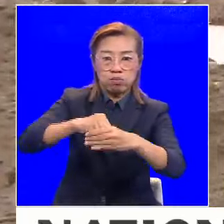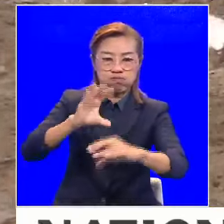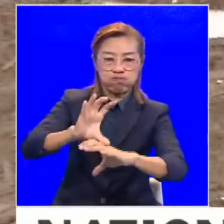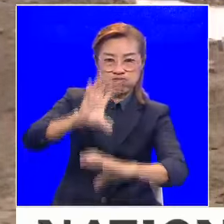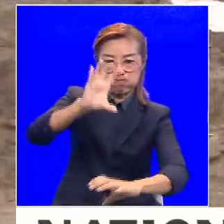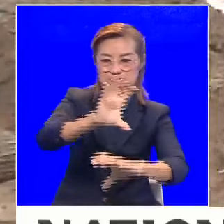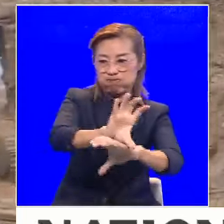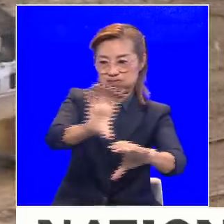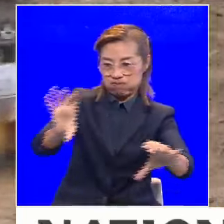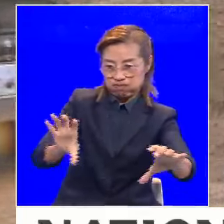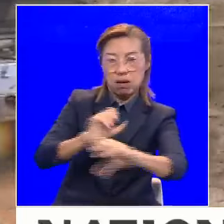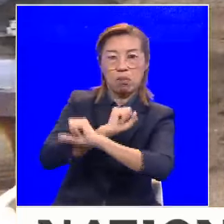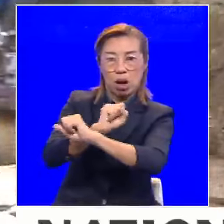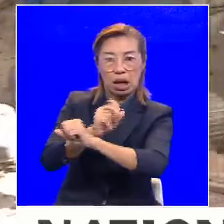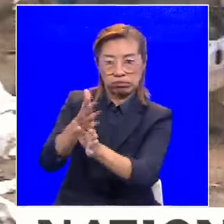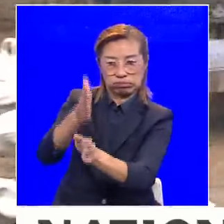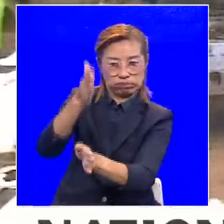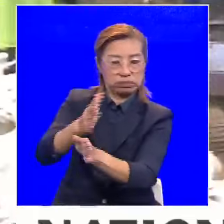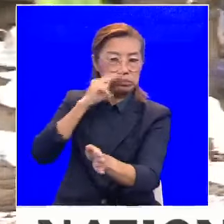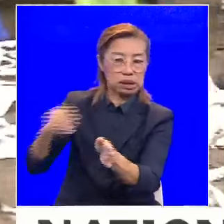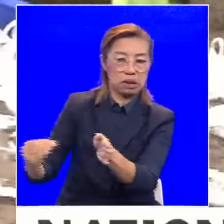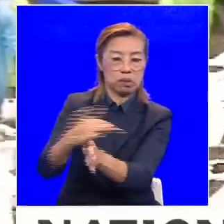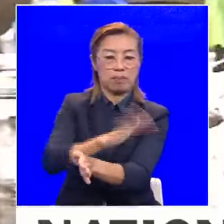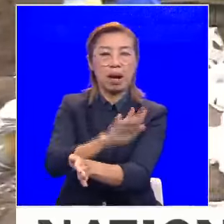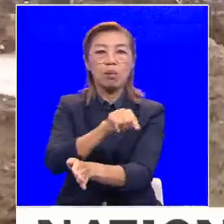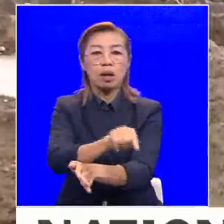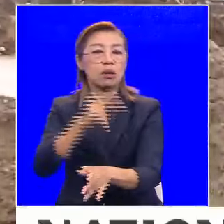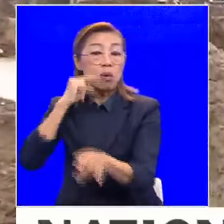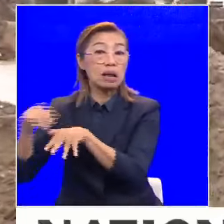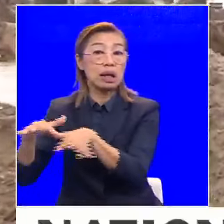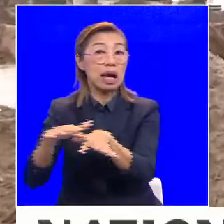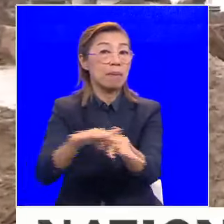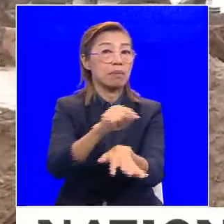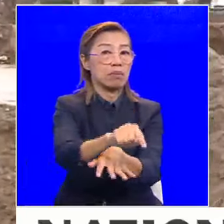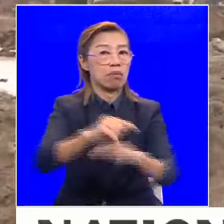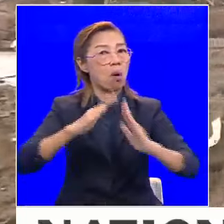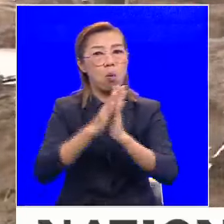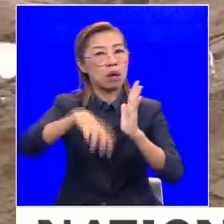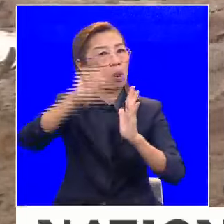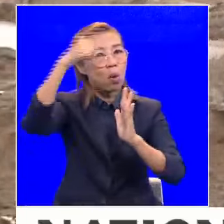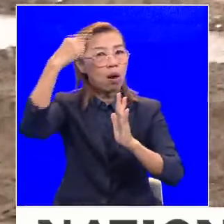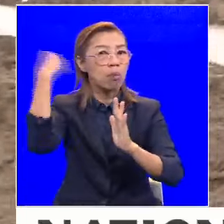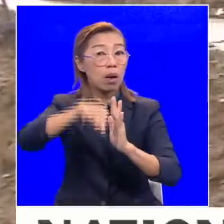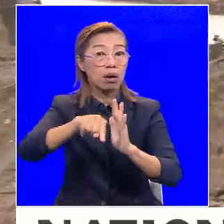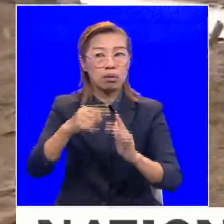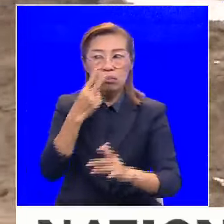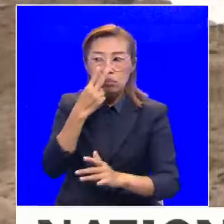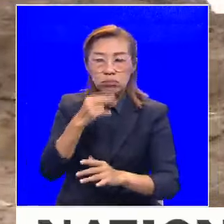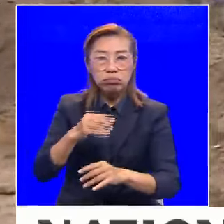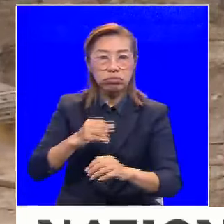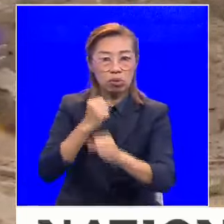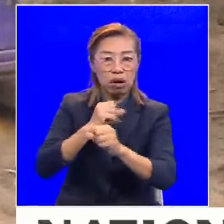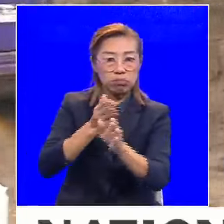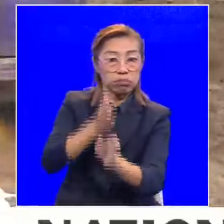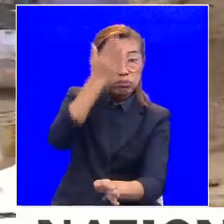น้ำไว้นะคะเพราะว่าจุดนี้อย่างที่บอกว่าเป็นด่านแรกของการรับน้ำหลังมีฝนตกลงมาอย่างต่อเนื่องตั้งแต่เมื่อคืนนี้จนถึงตอนนี้เองเนี่ยนะ